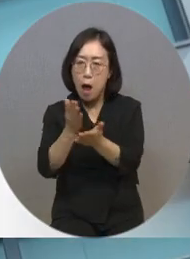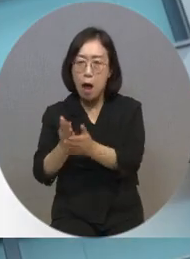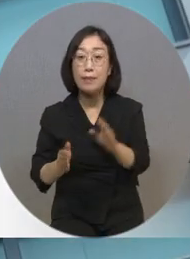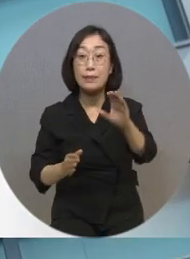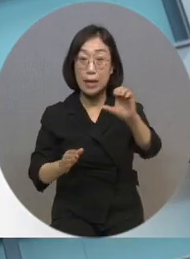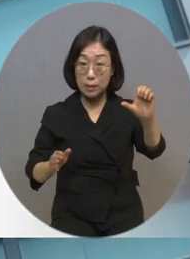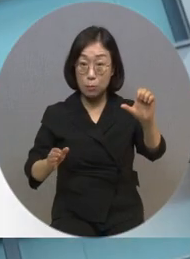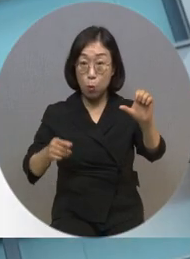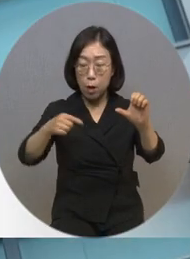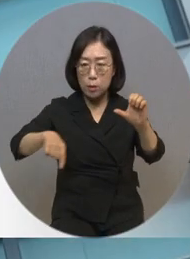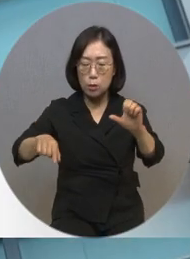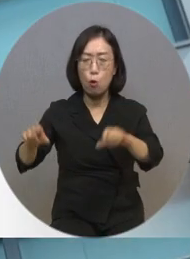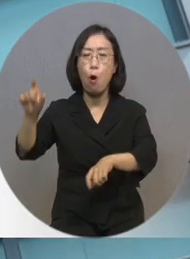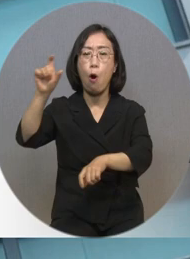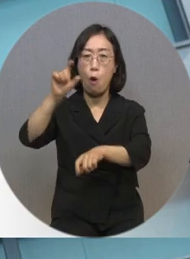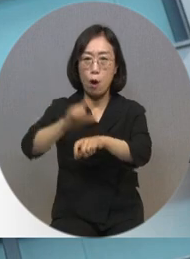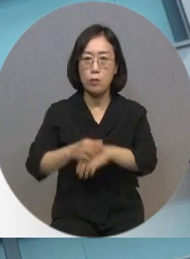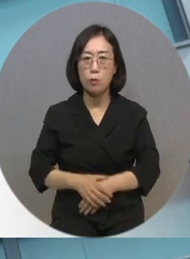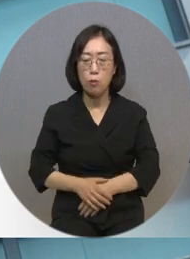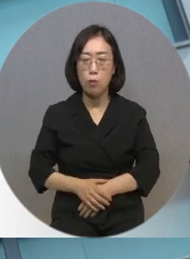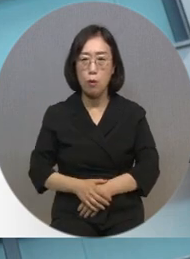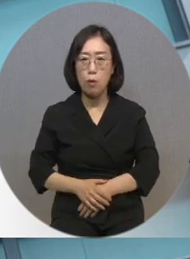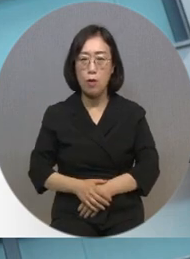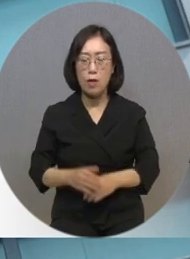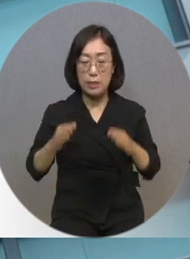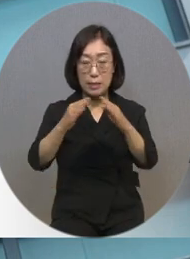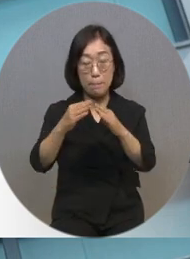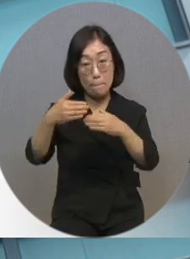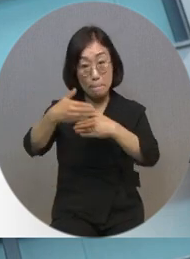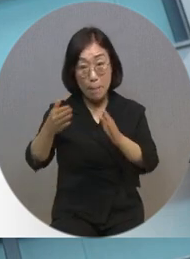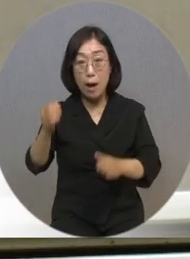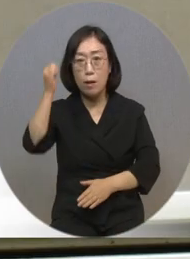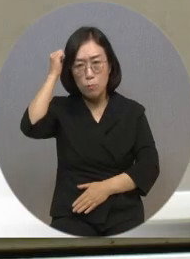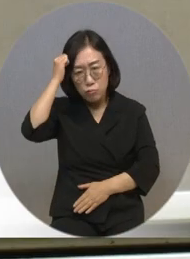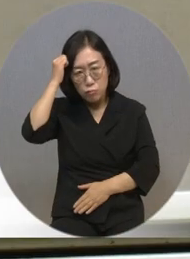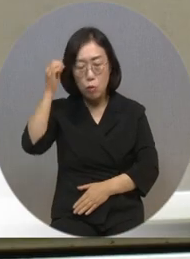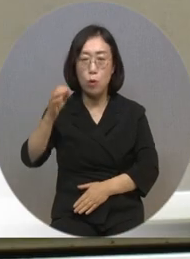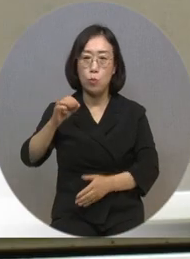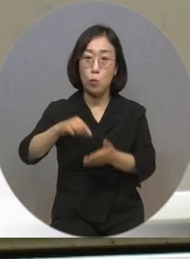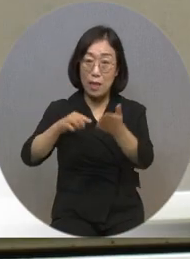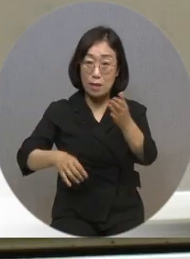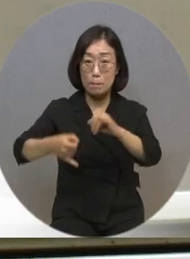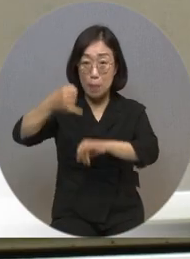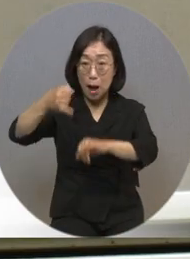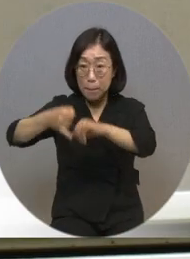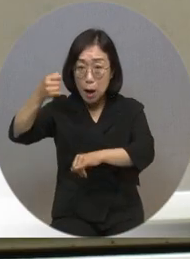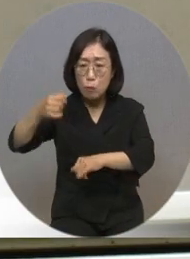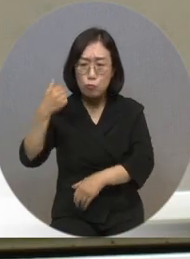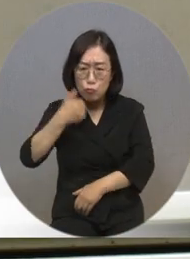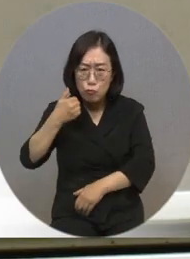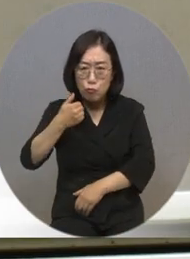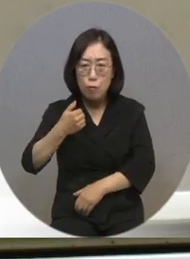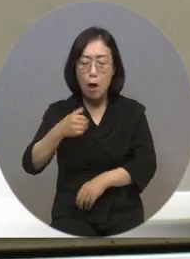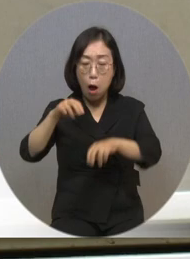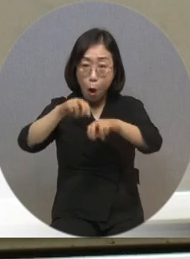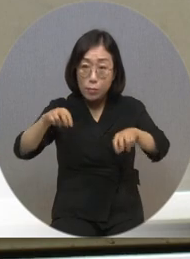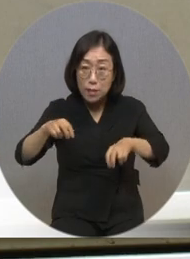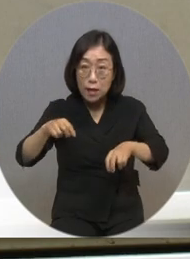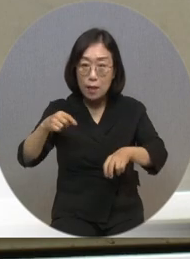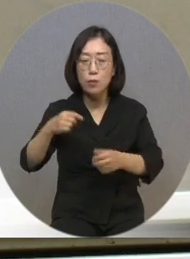정보는 7월부터 오피스텔 등 집합 건물 관리비 체납 정보를 추가해 46종으로